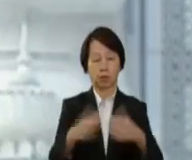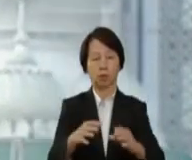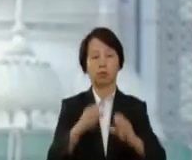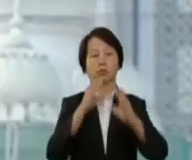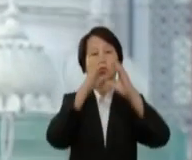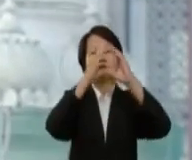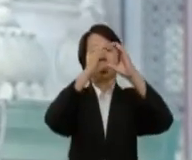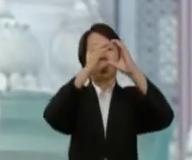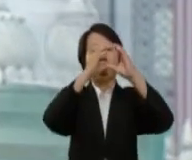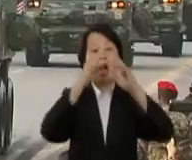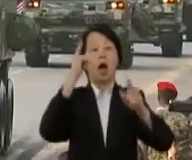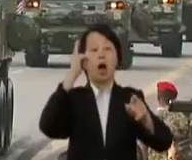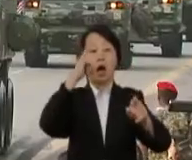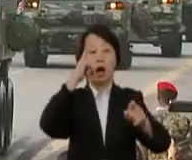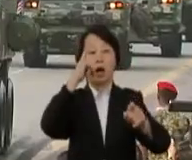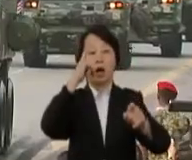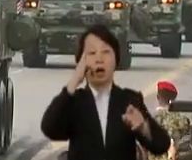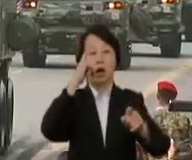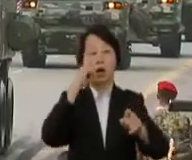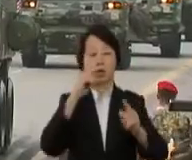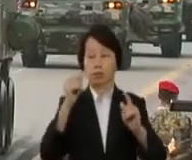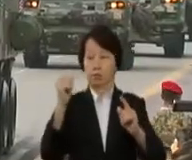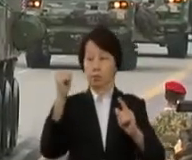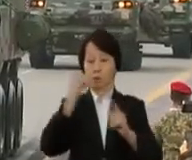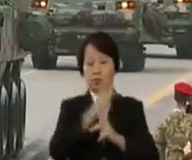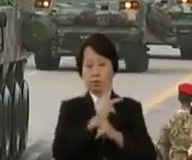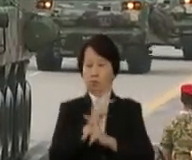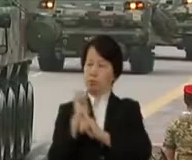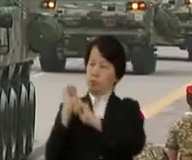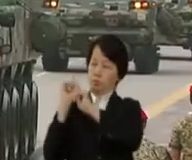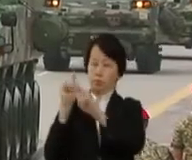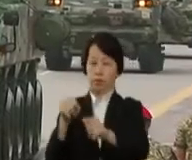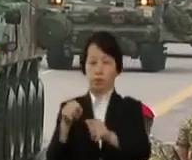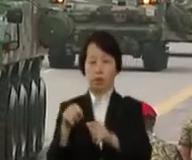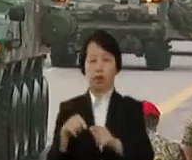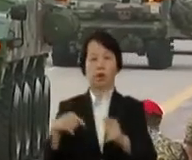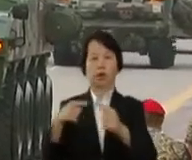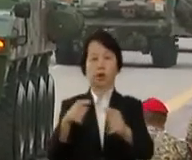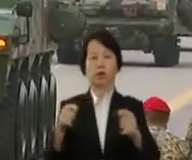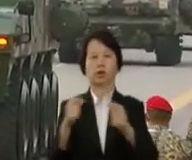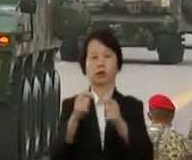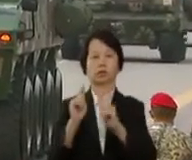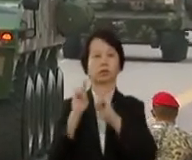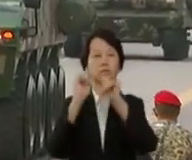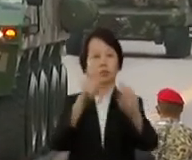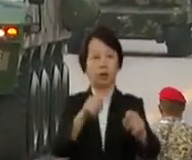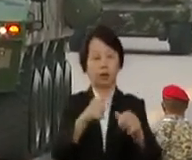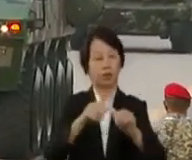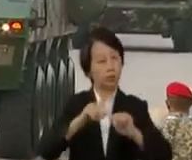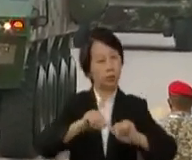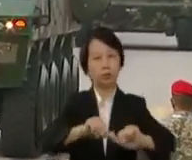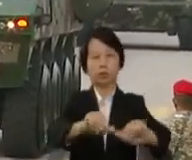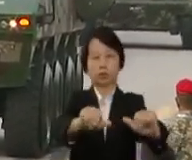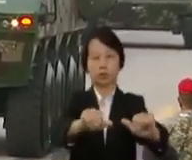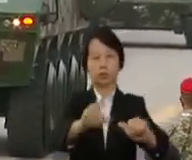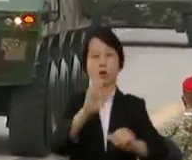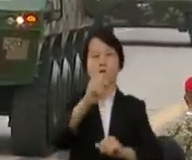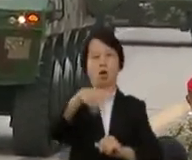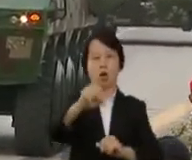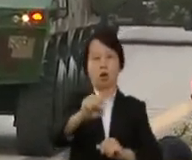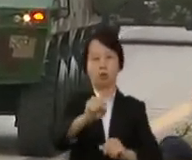Maklumat musuh diperolehi, trup pengawasan akan diatur gerakkan ke lokasi bagi meneruskan